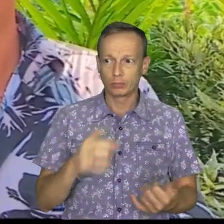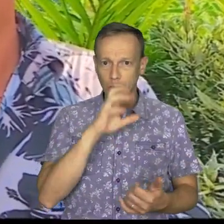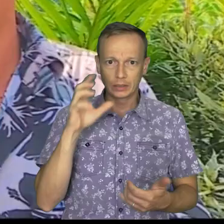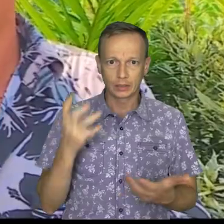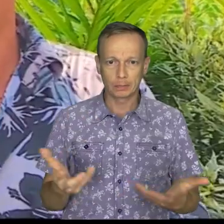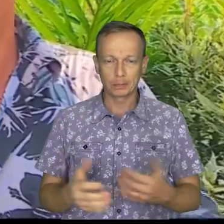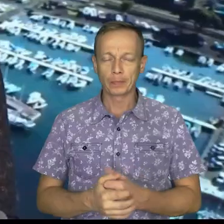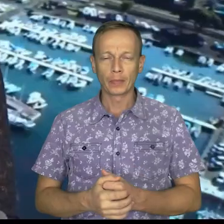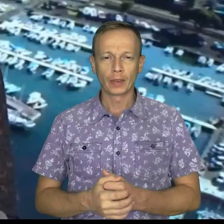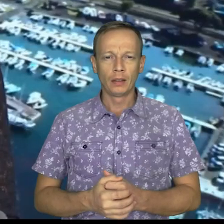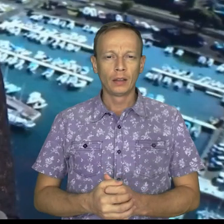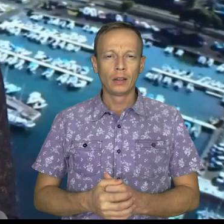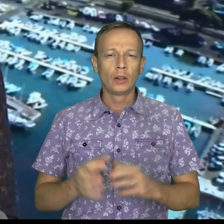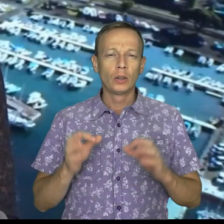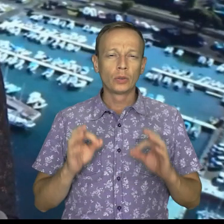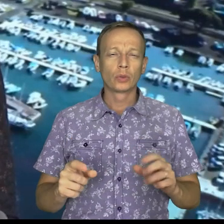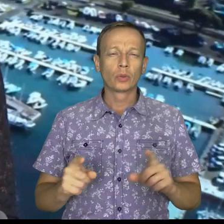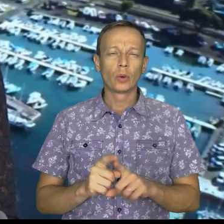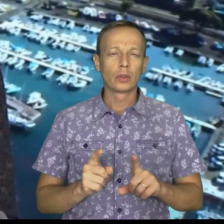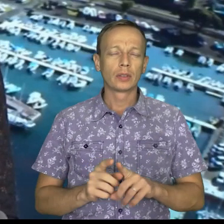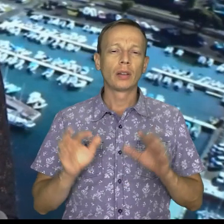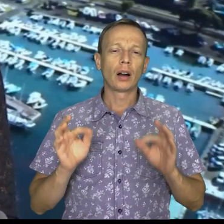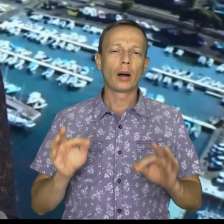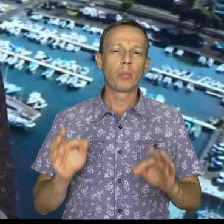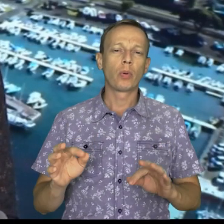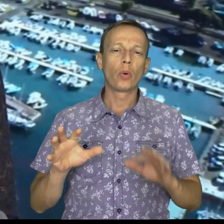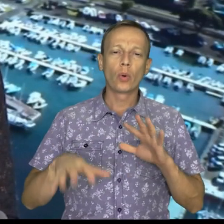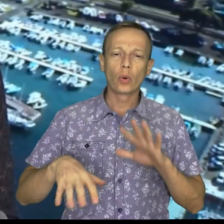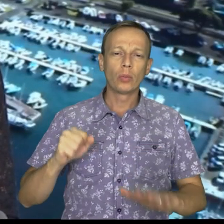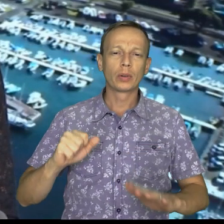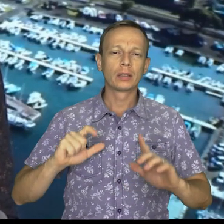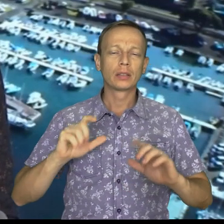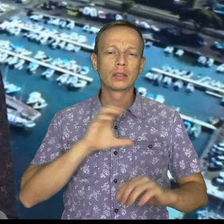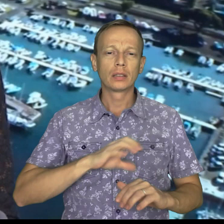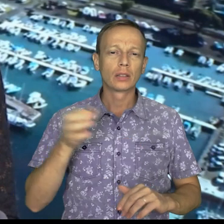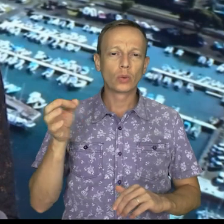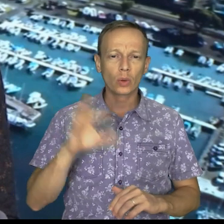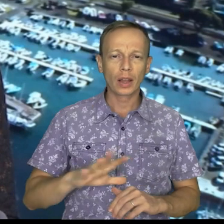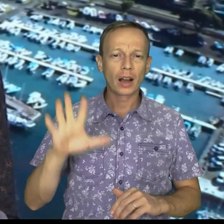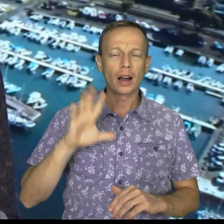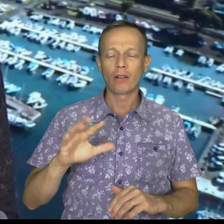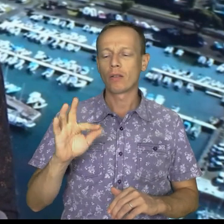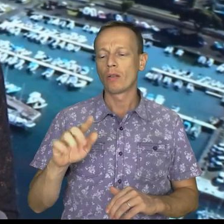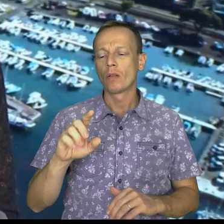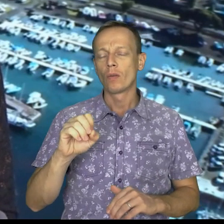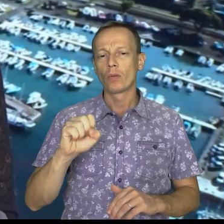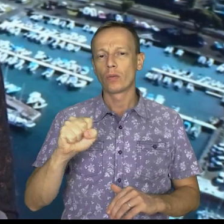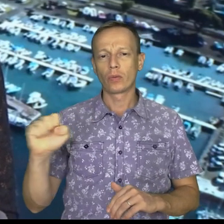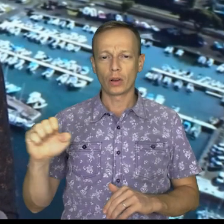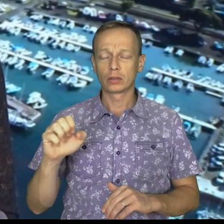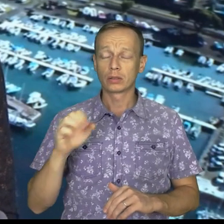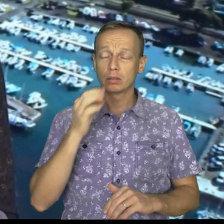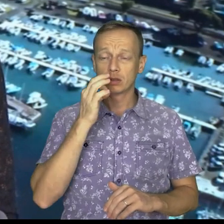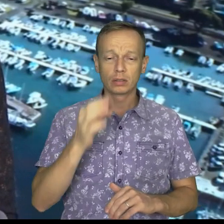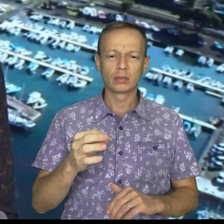la Polynésie. Oui, et président à l'époque de la reprise des essais nucléaires, Gaston Floss accuse l'État aujourd'hui, je cite,